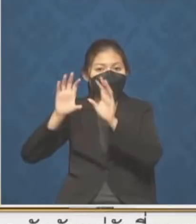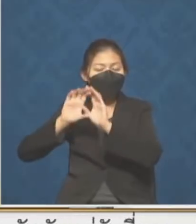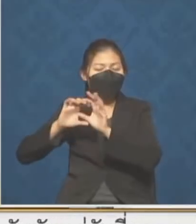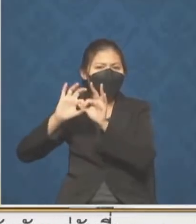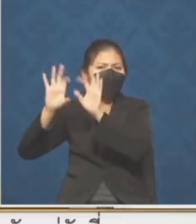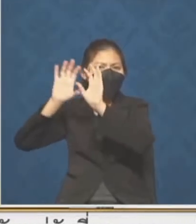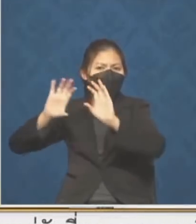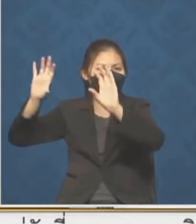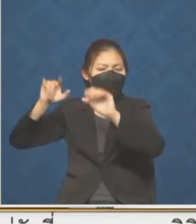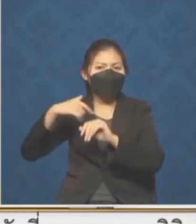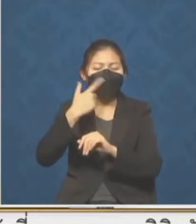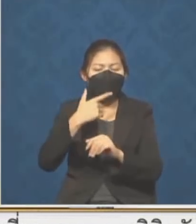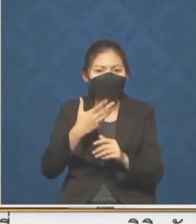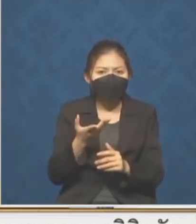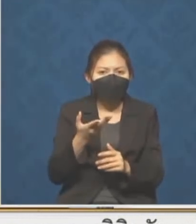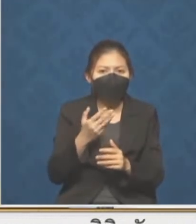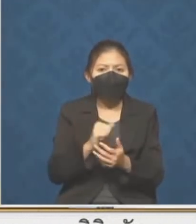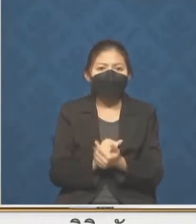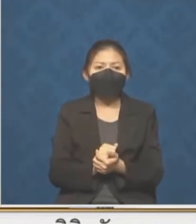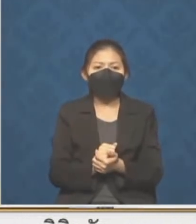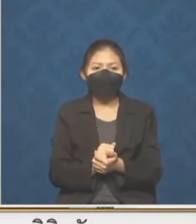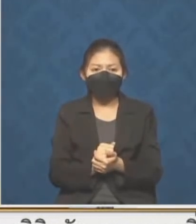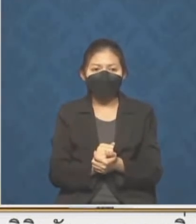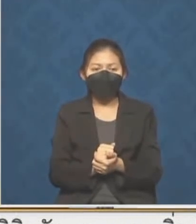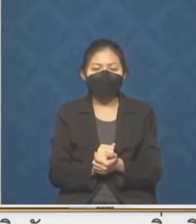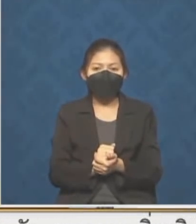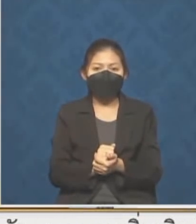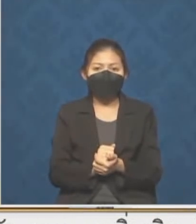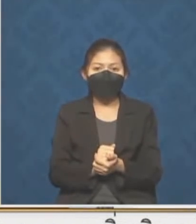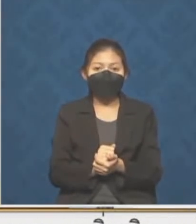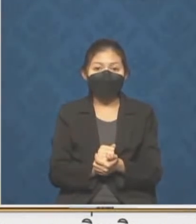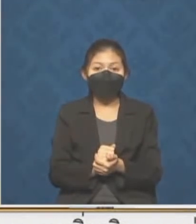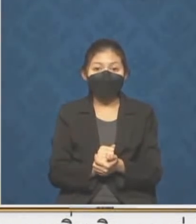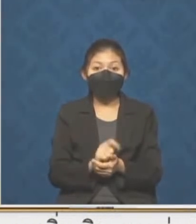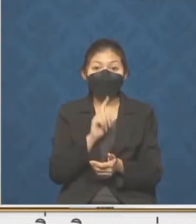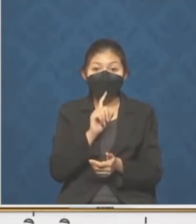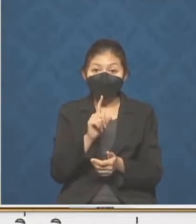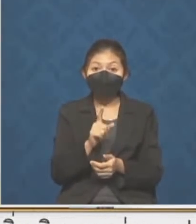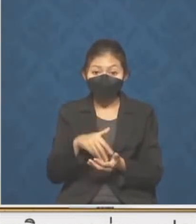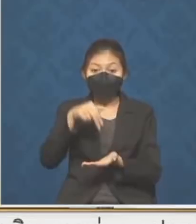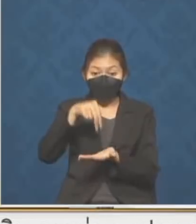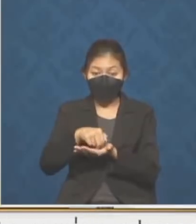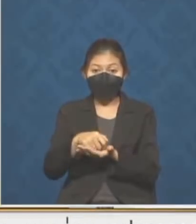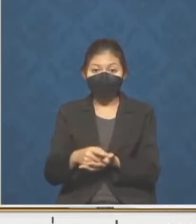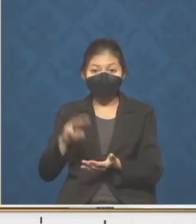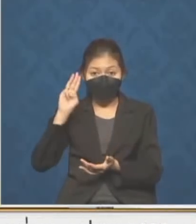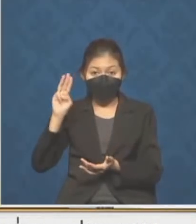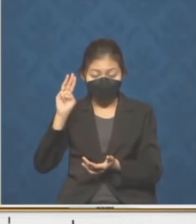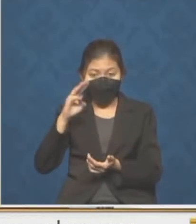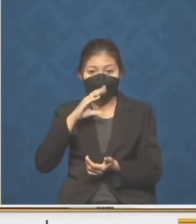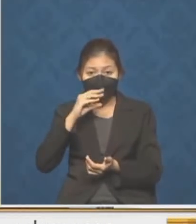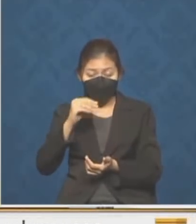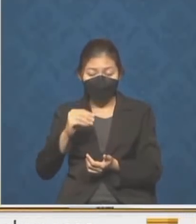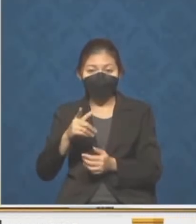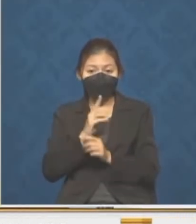ตอนท้ายนี่คือไคลแม็กซ์ของเรื่องนี้ฮะท่านยังรักษาจุดยืนไหมคำมั่นสัญญาที่ให้ประชาชน